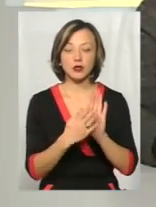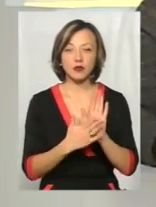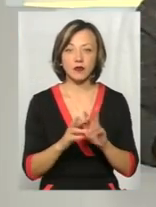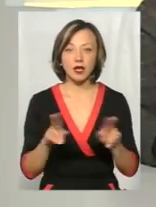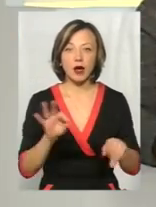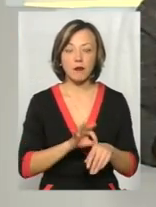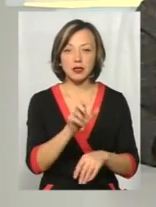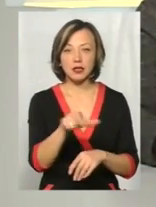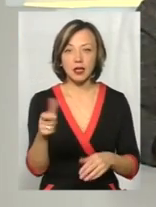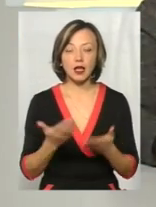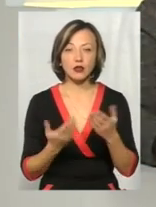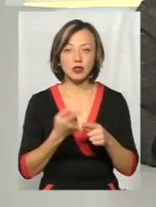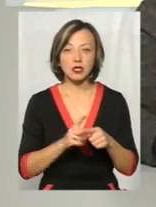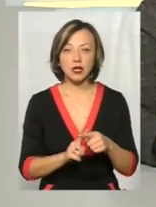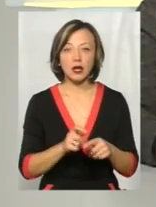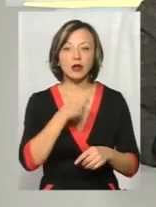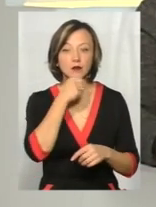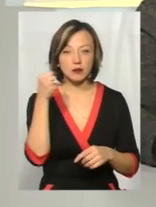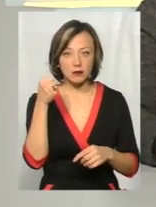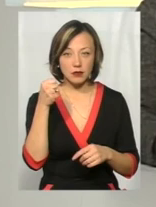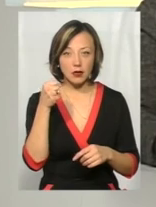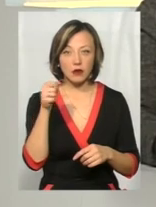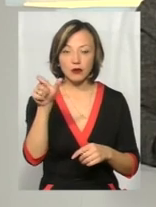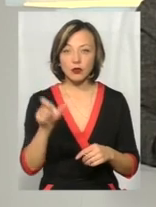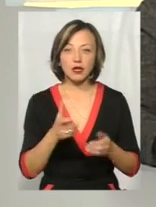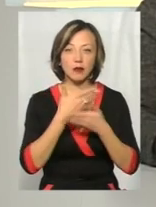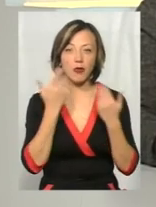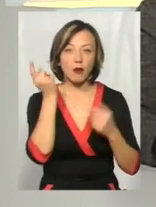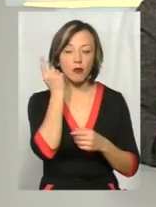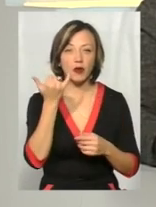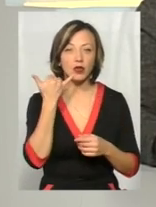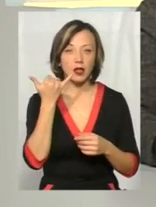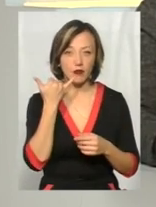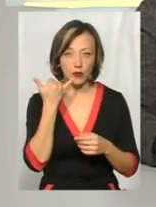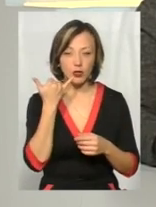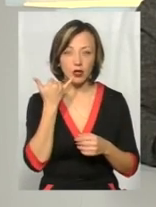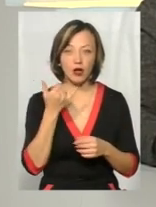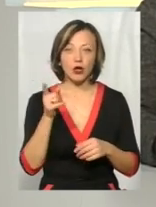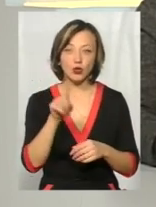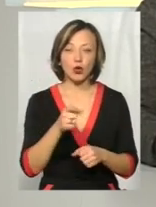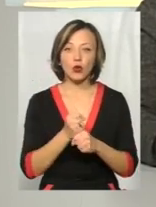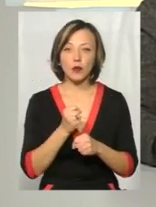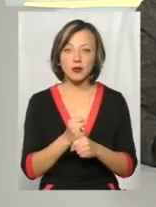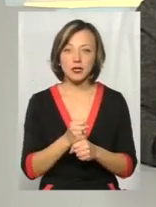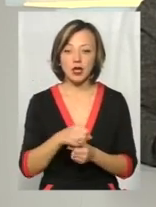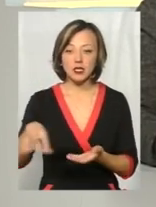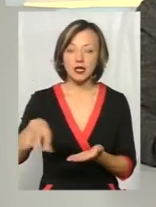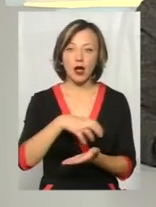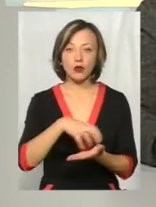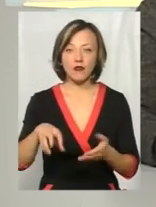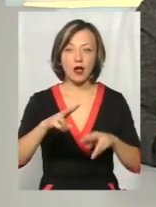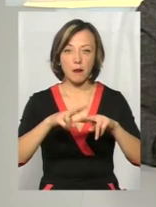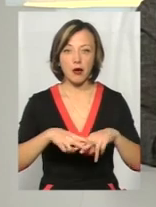пацієнт. Якщо це особа літнього віку і немає мобільного телефона, то робиться сканування